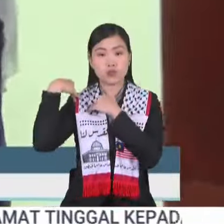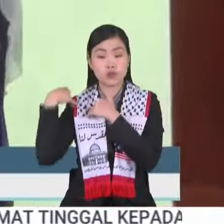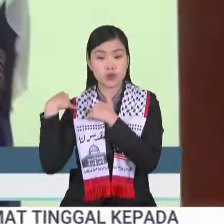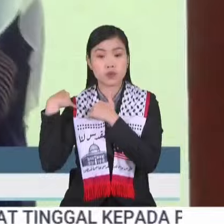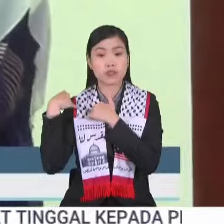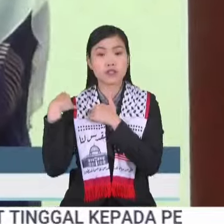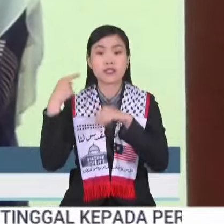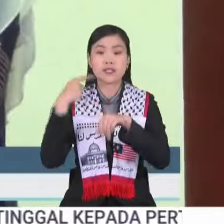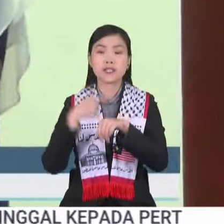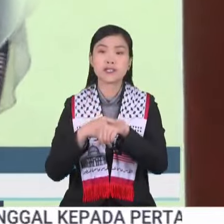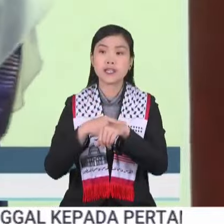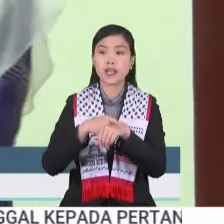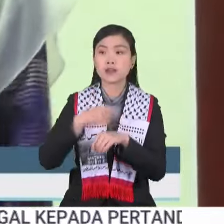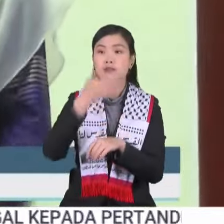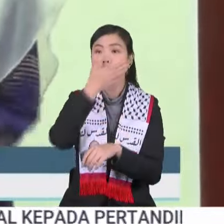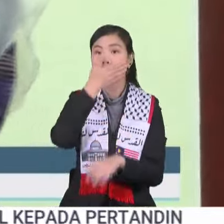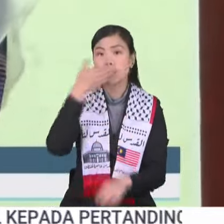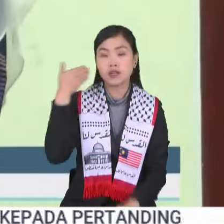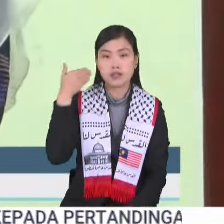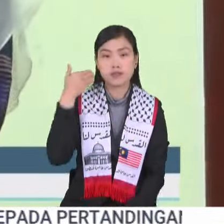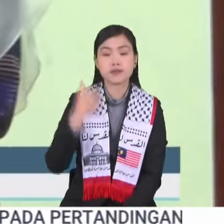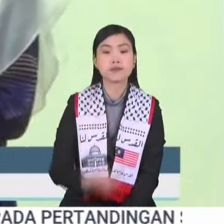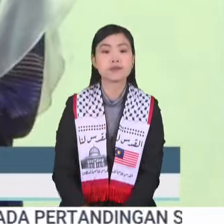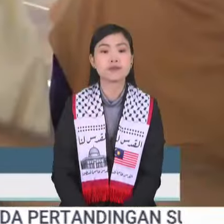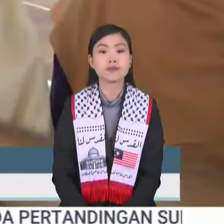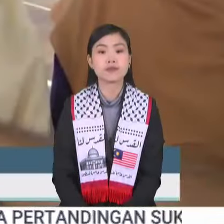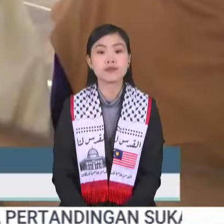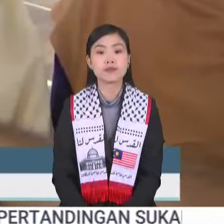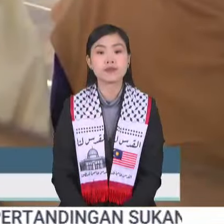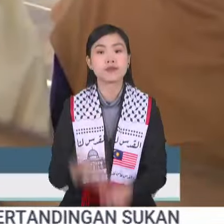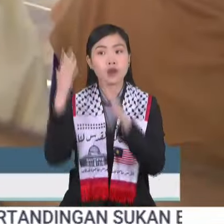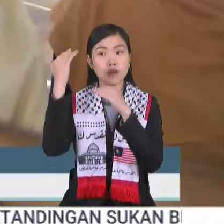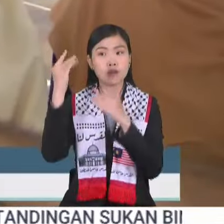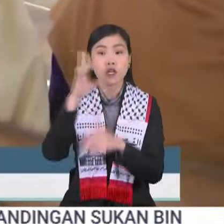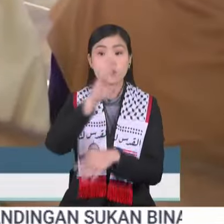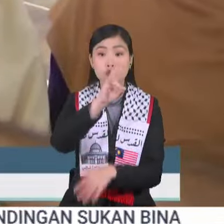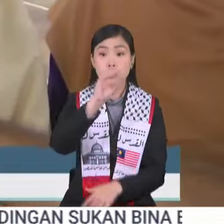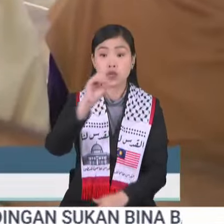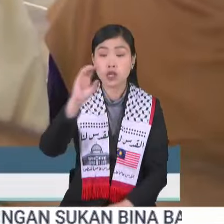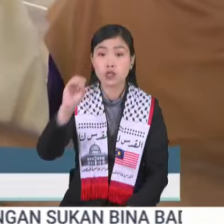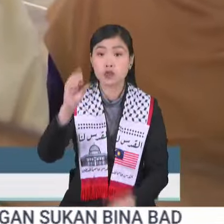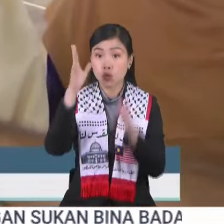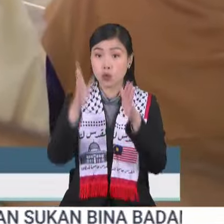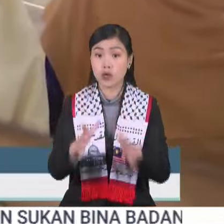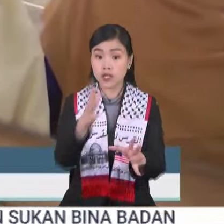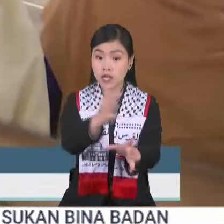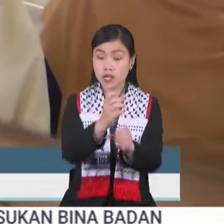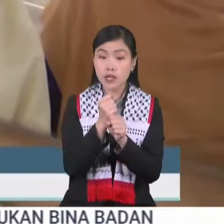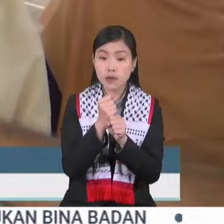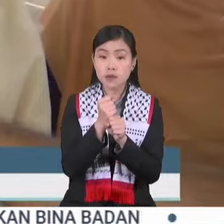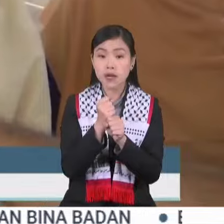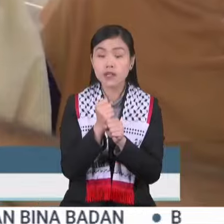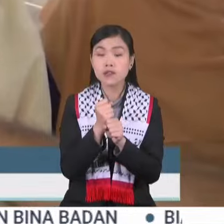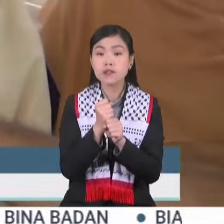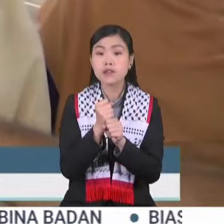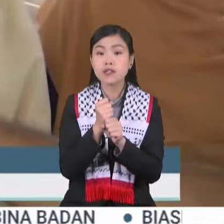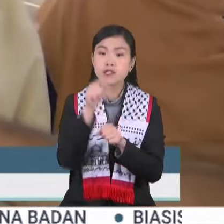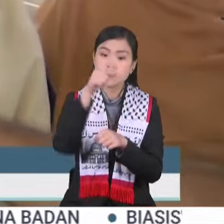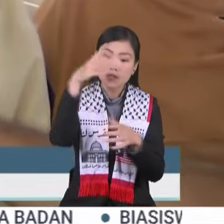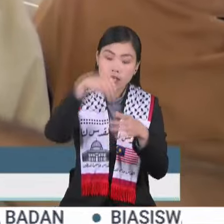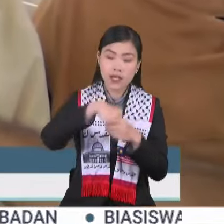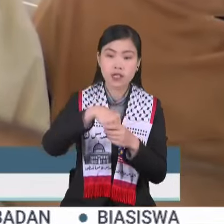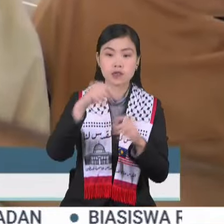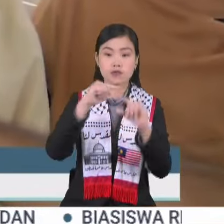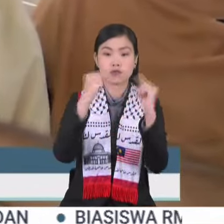ketika menjalani ibadah puasa mudah-mudahan 700 penerima yang dapat manfaat dalam kalangan B40